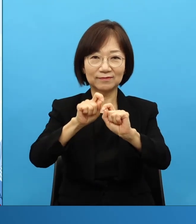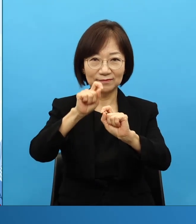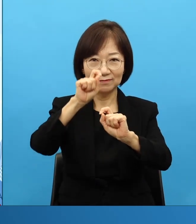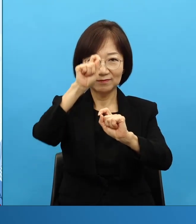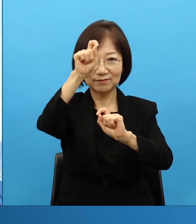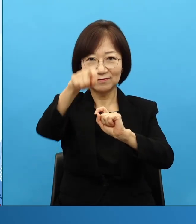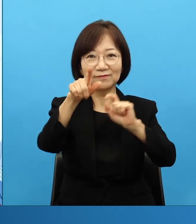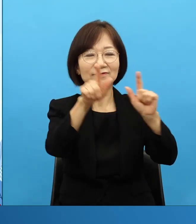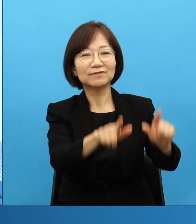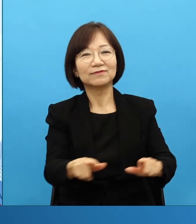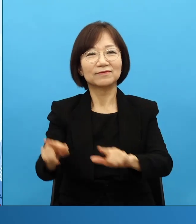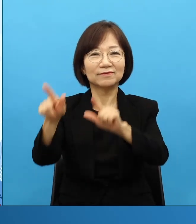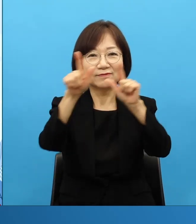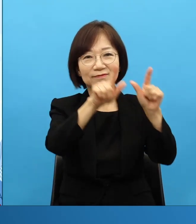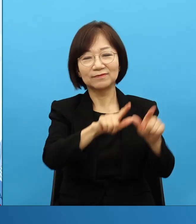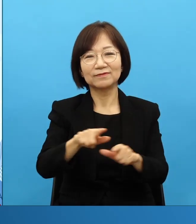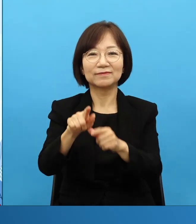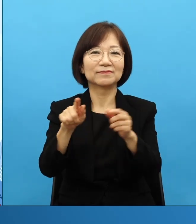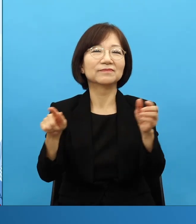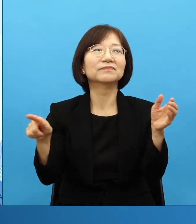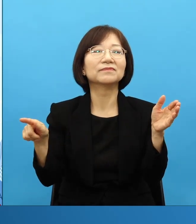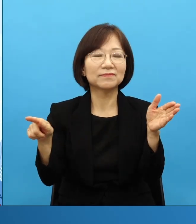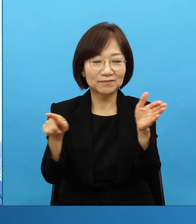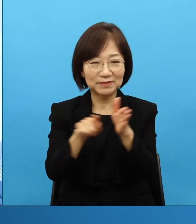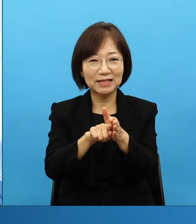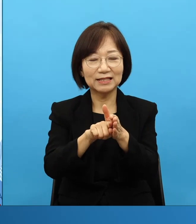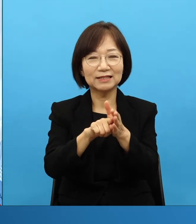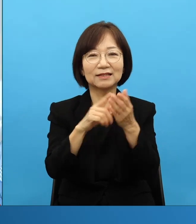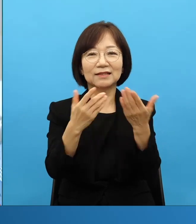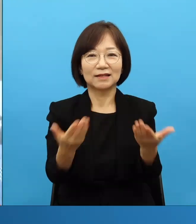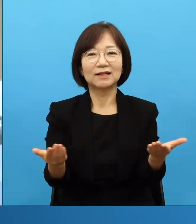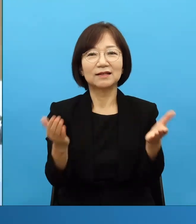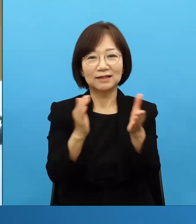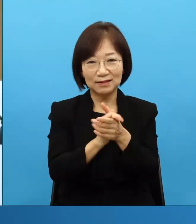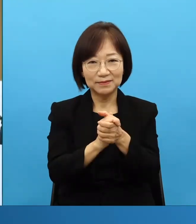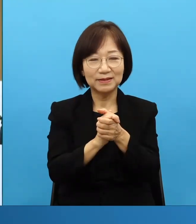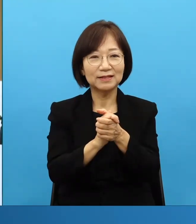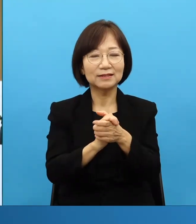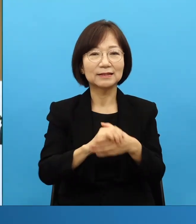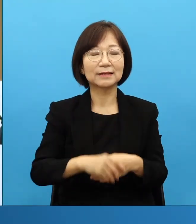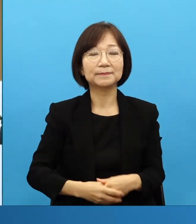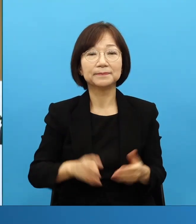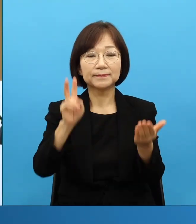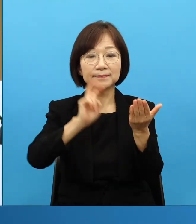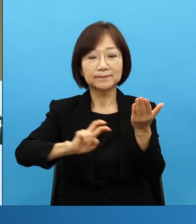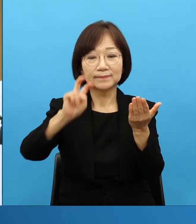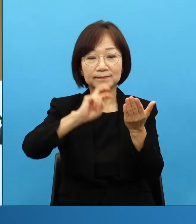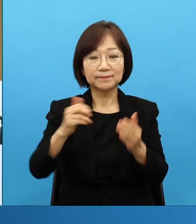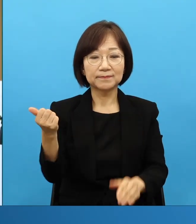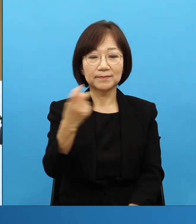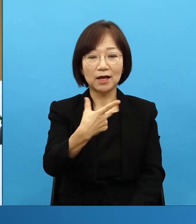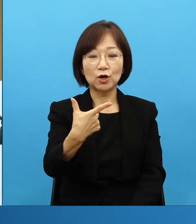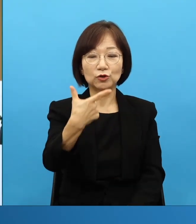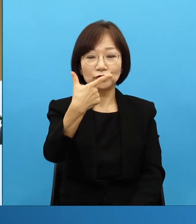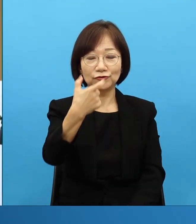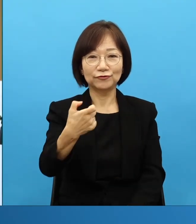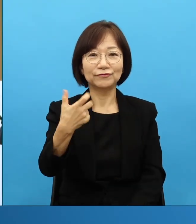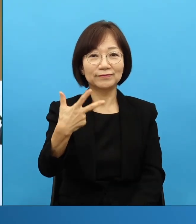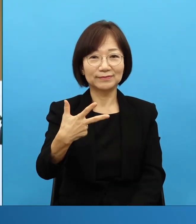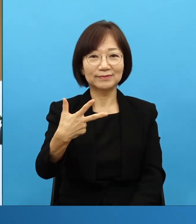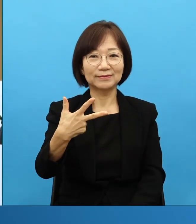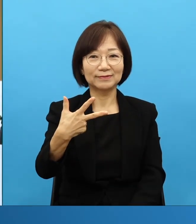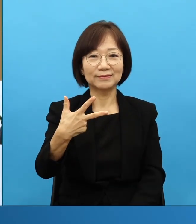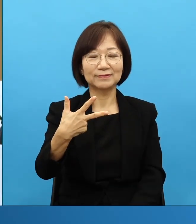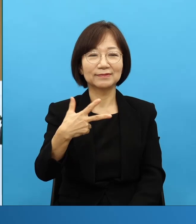것과 영원히 사는 것을 믿사옵나이다. 아멘. 찬송가 67장 찬양해드리겠습니다. Let us